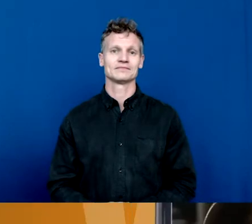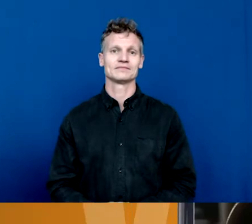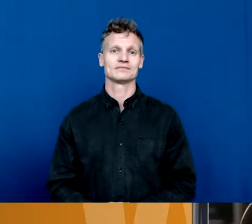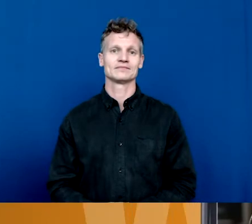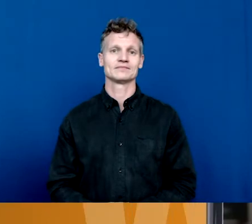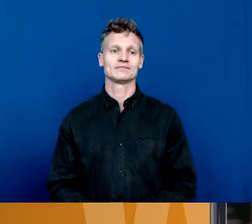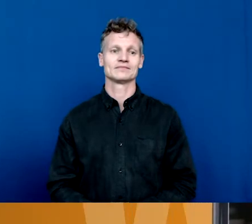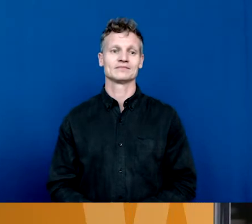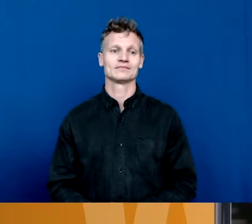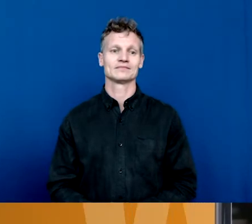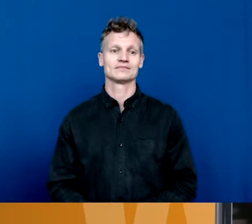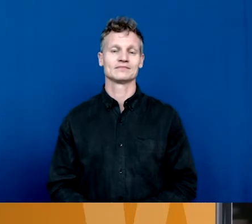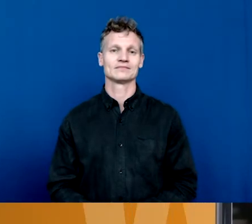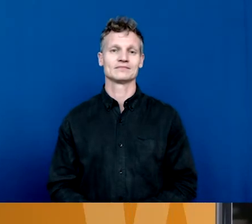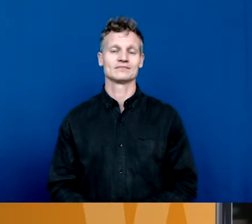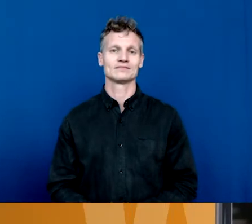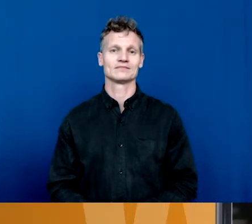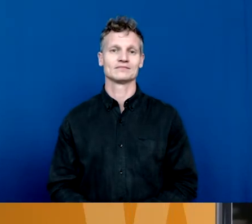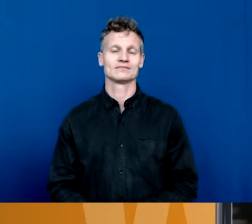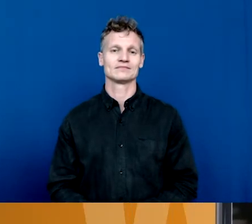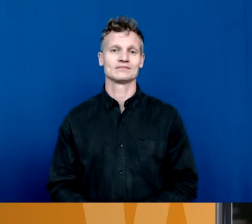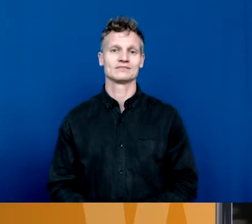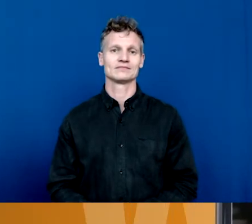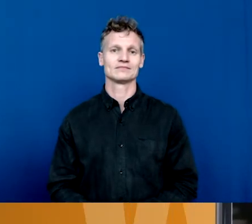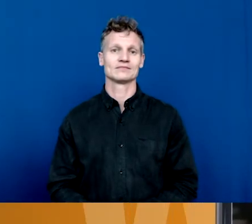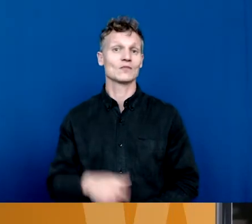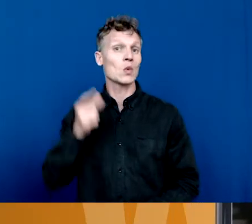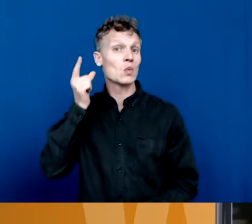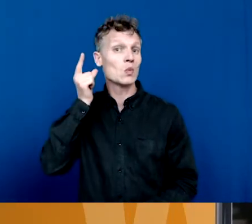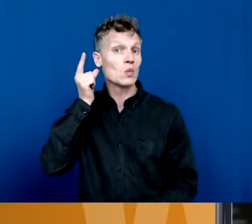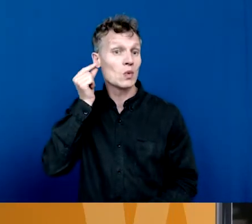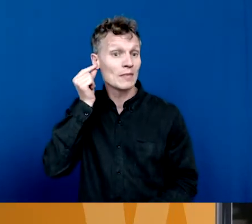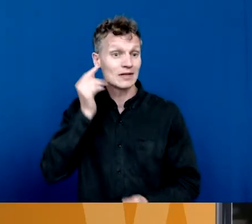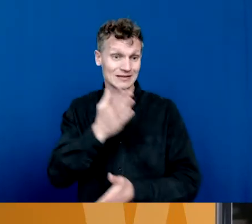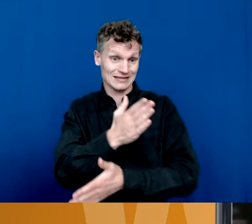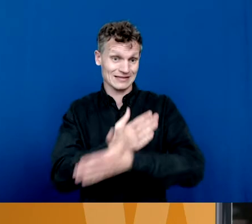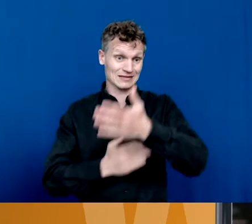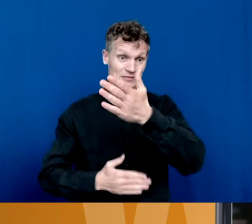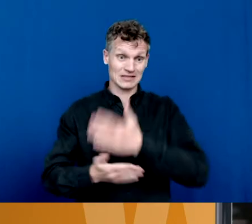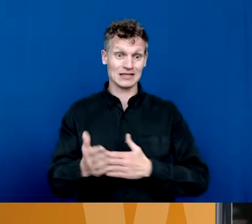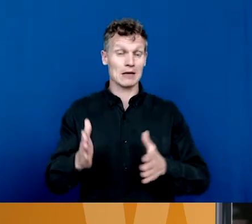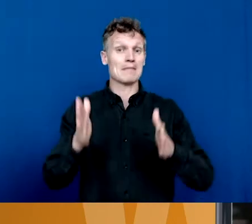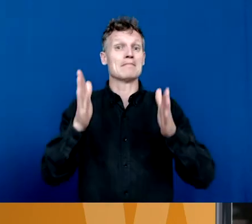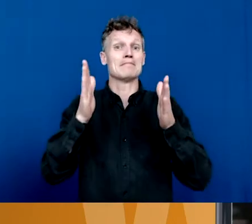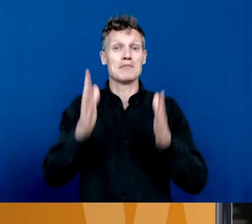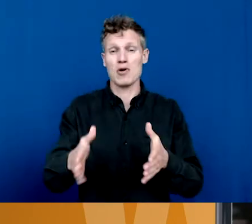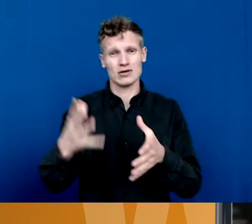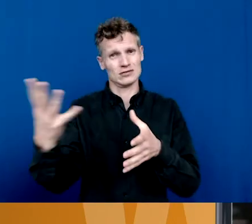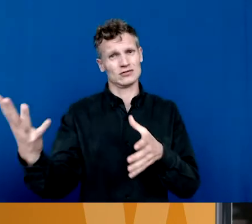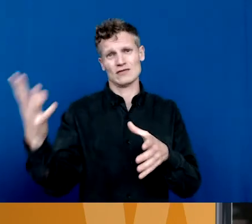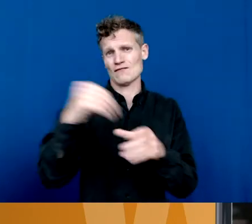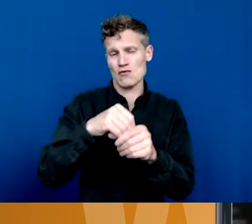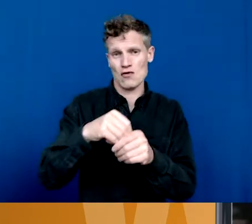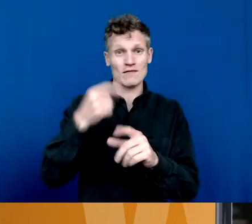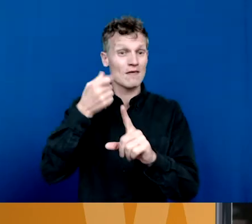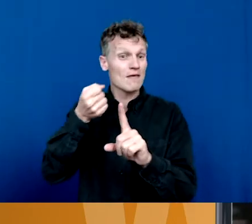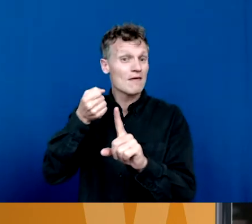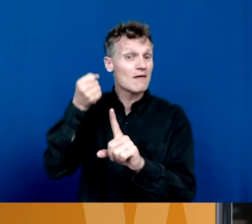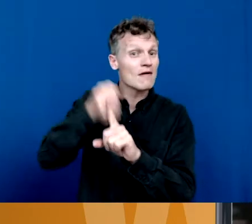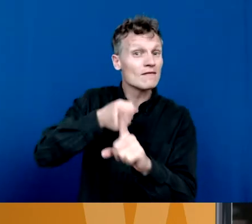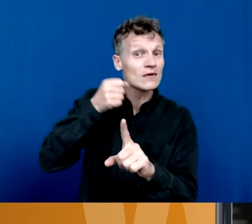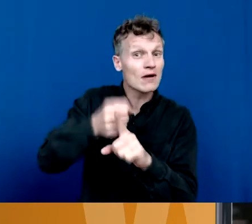Women with disabilities need. Les femmes handicapées doivent être impliquées en tant que défenseurs et